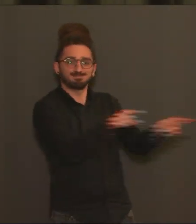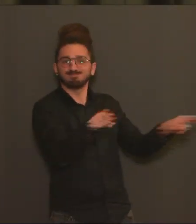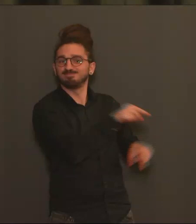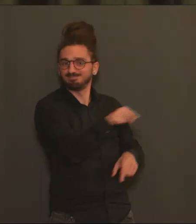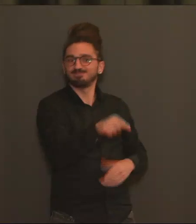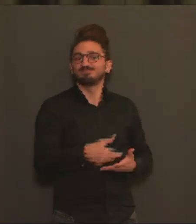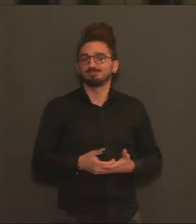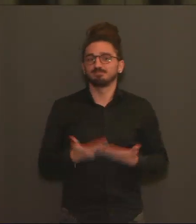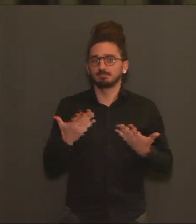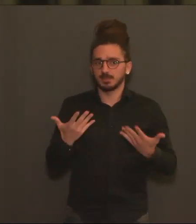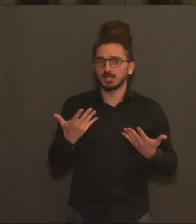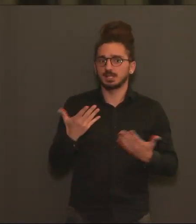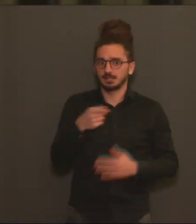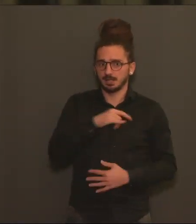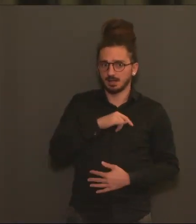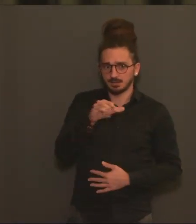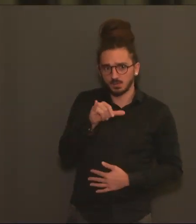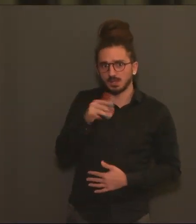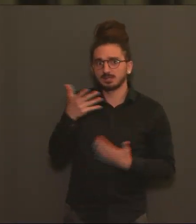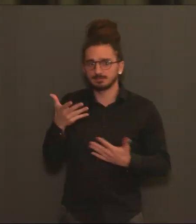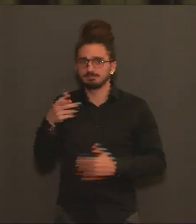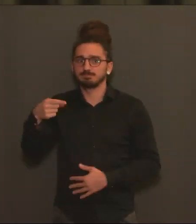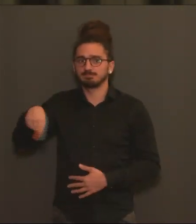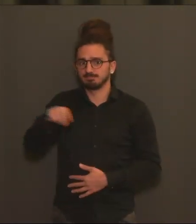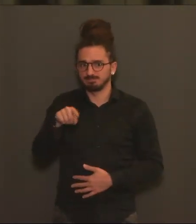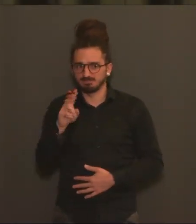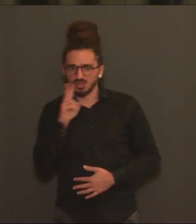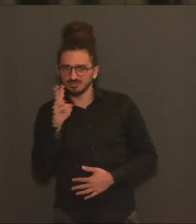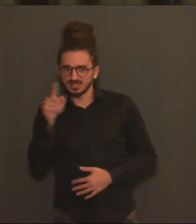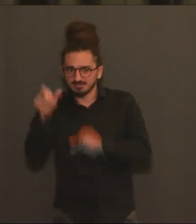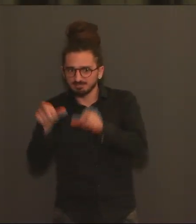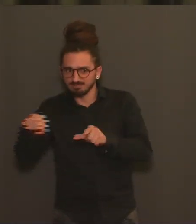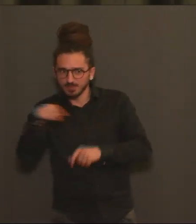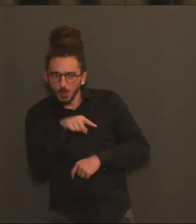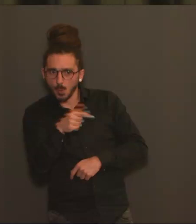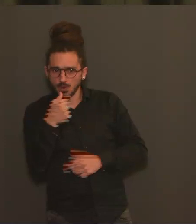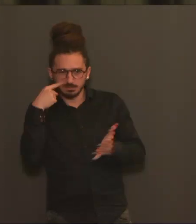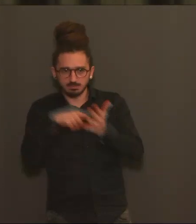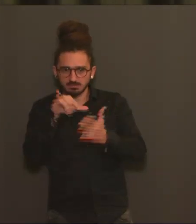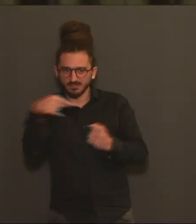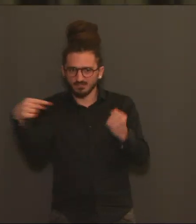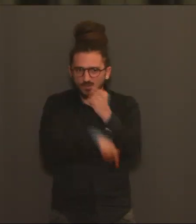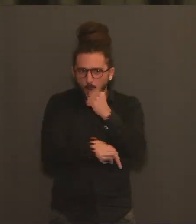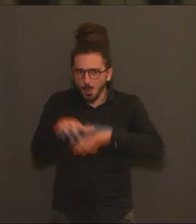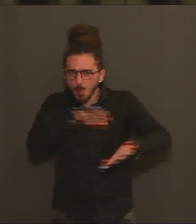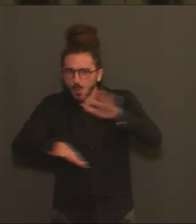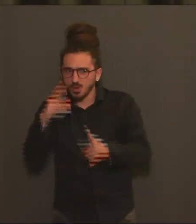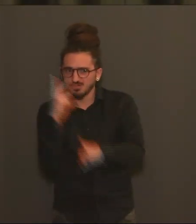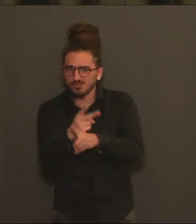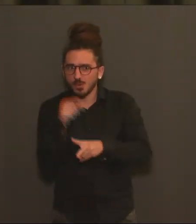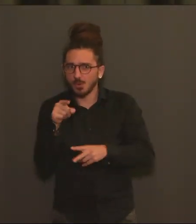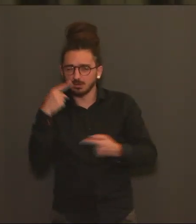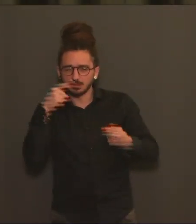tenter d'escroquer certains d'entre nous avec de fausses invitations. Soit pour leur soutirer de l'argent, et on rappelle que la vaccination est